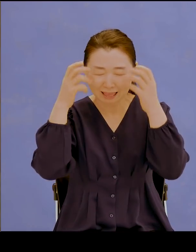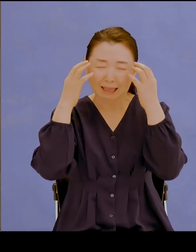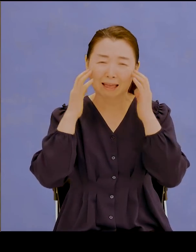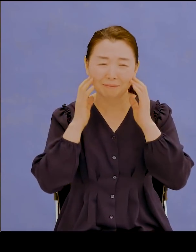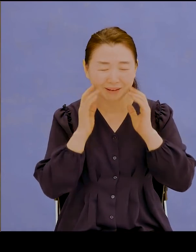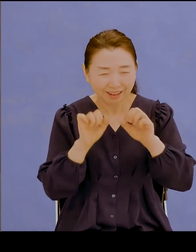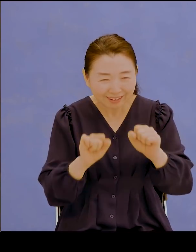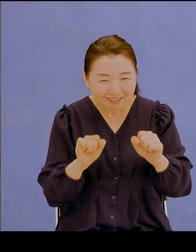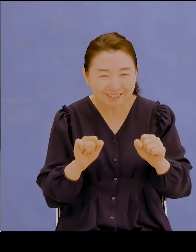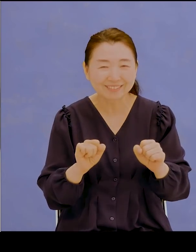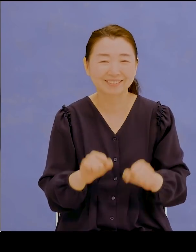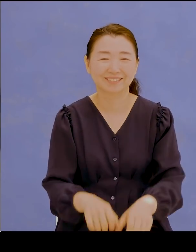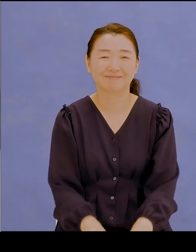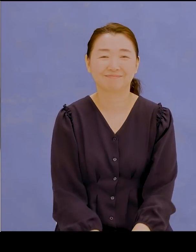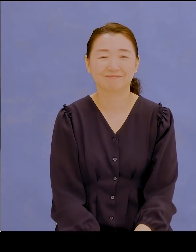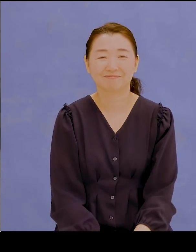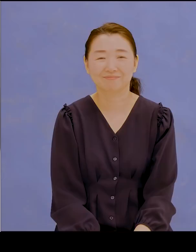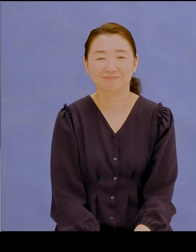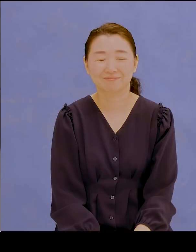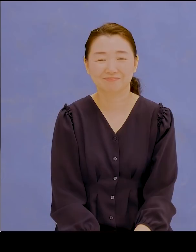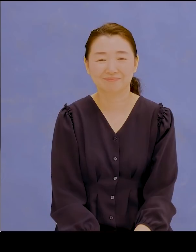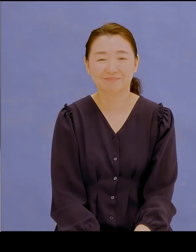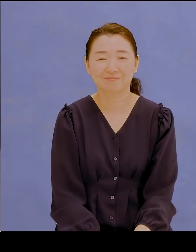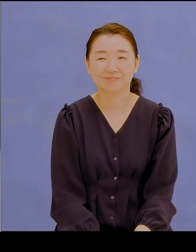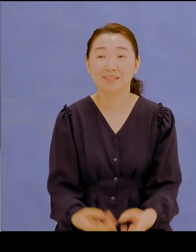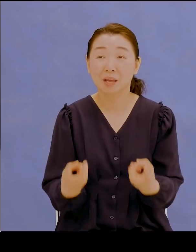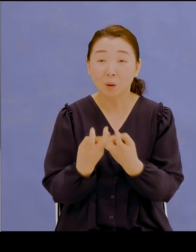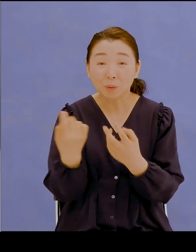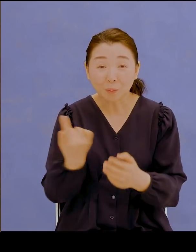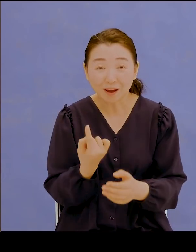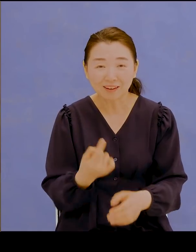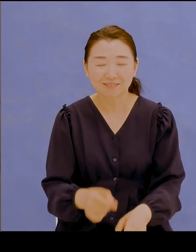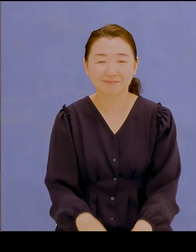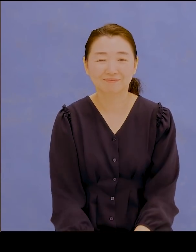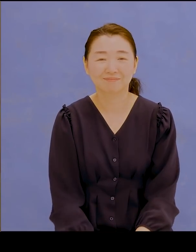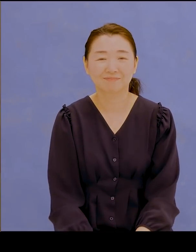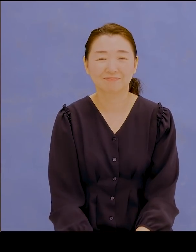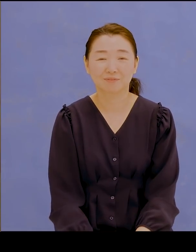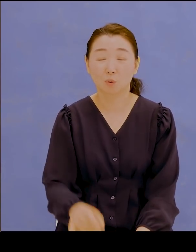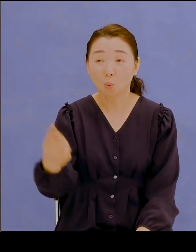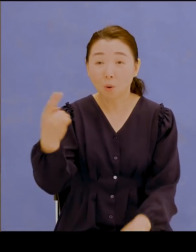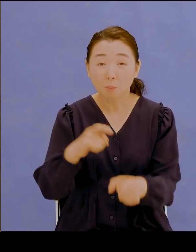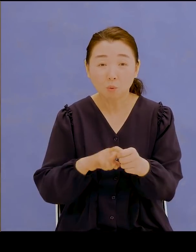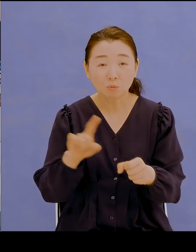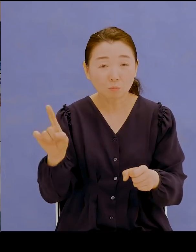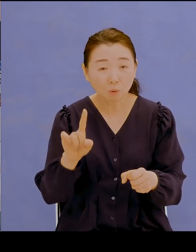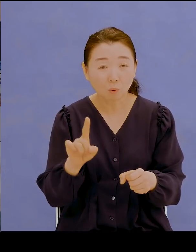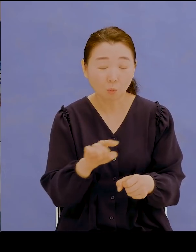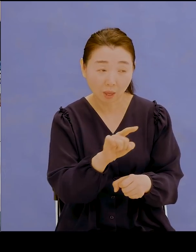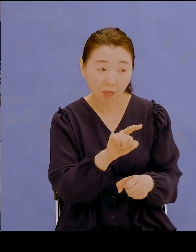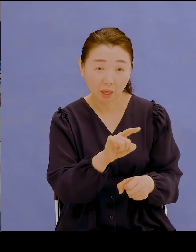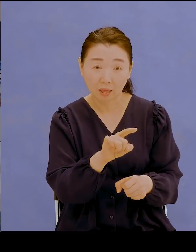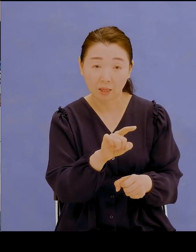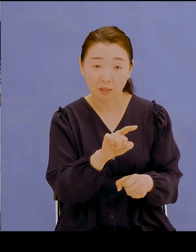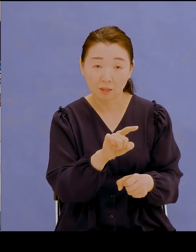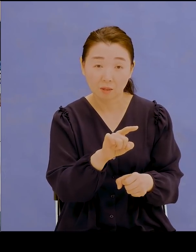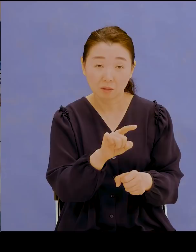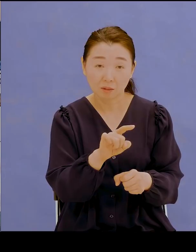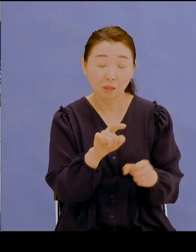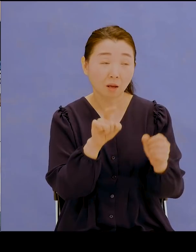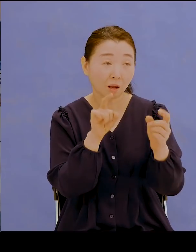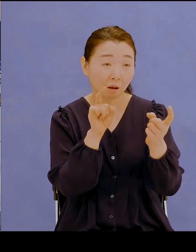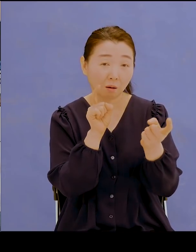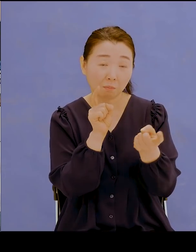흘리면서 안녕하세요 하면서 어떻게 오셨어요? 이러는 거야. 그분들은 아무런 그런 안내가 예약했다면서요? 없어.